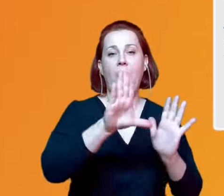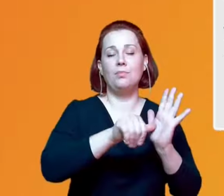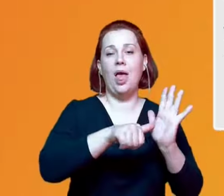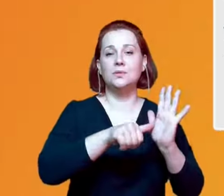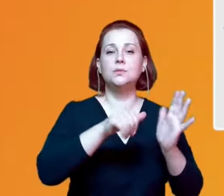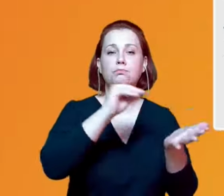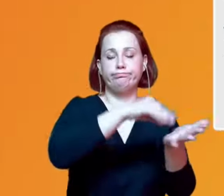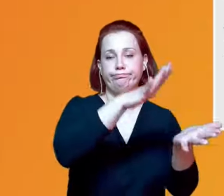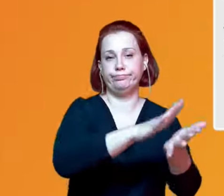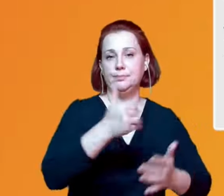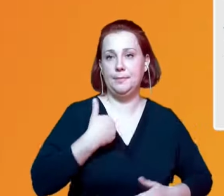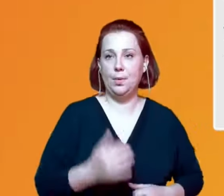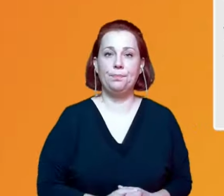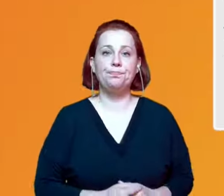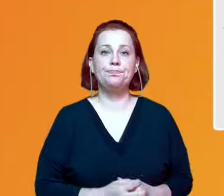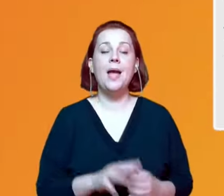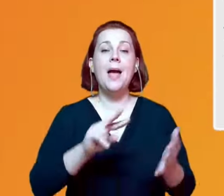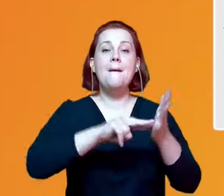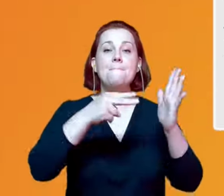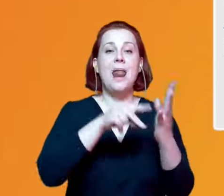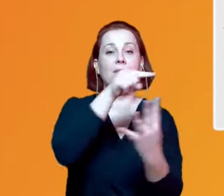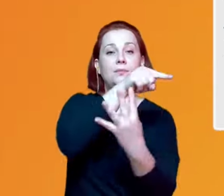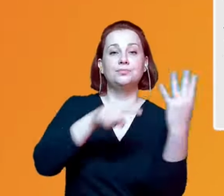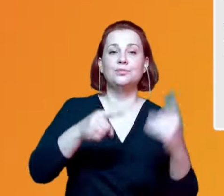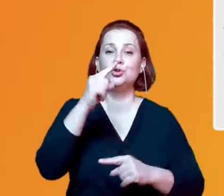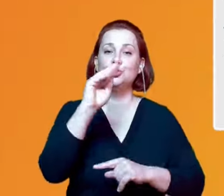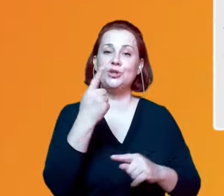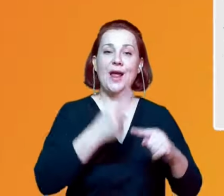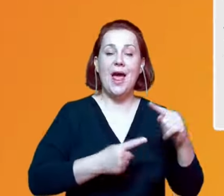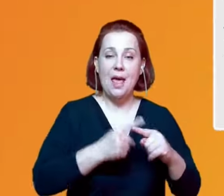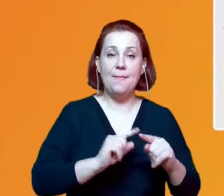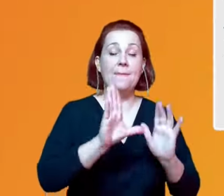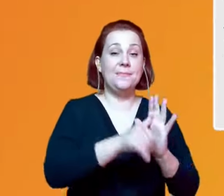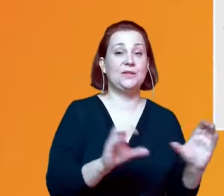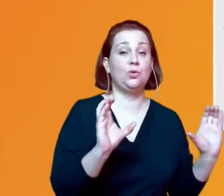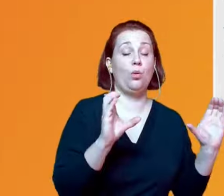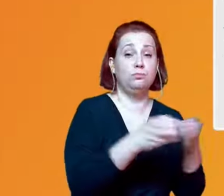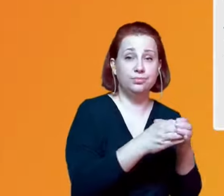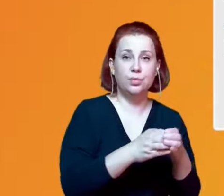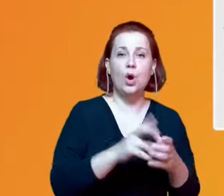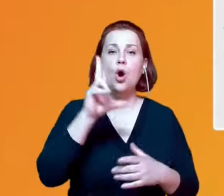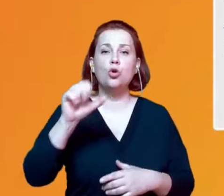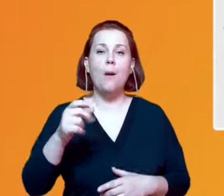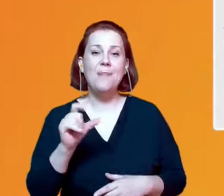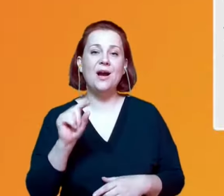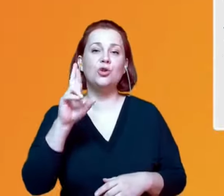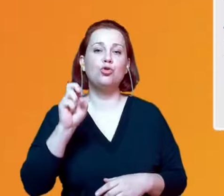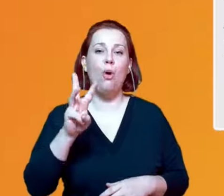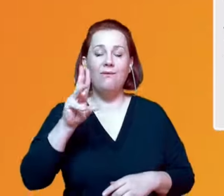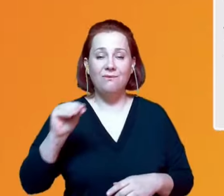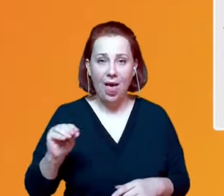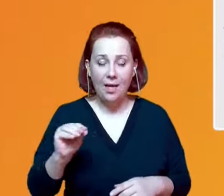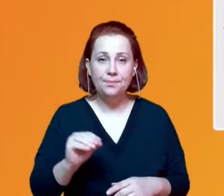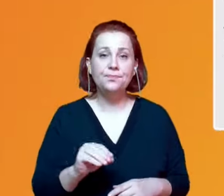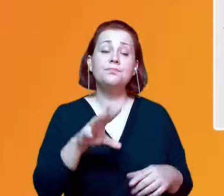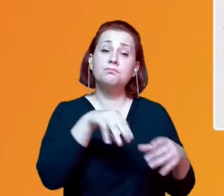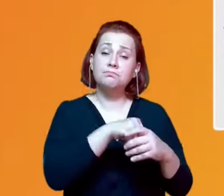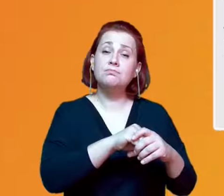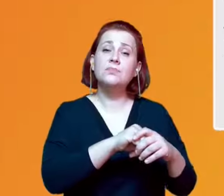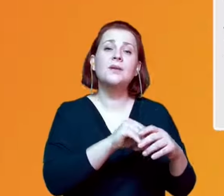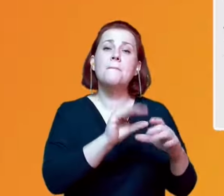składa się z czterech komponentów. Miasto zwarte, miasto kompaktowe. To takie miasto, w którym między